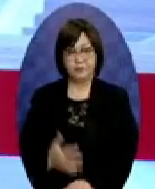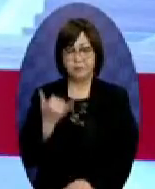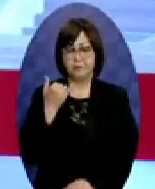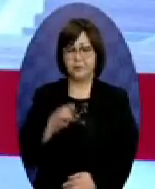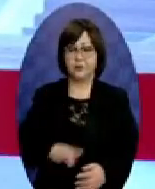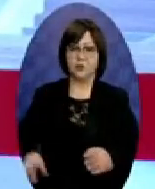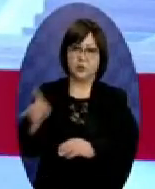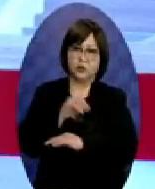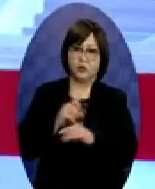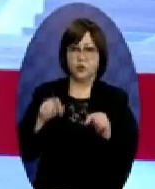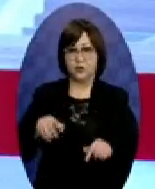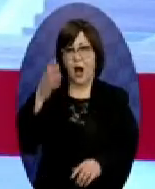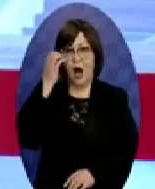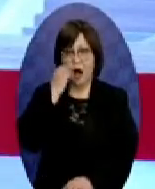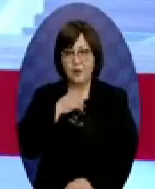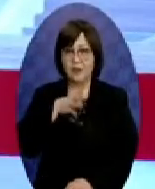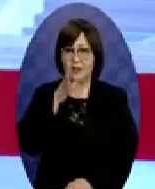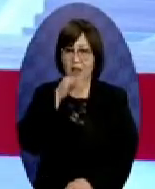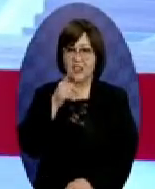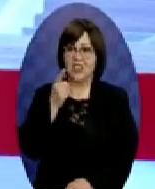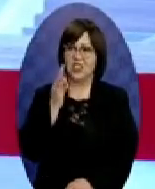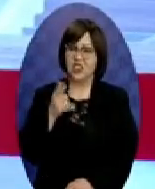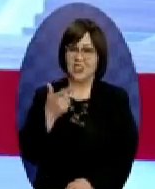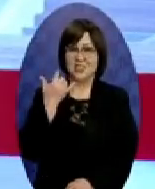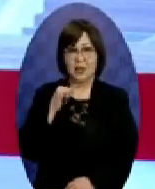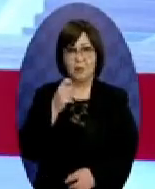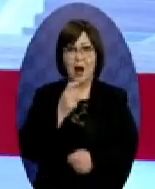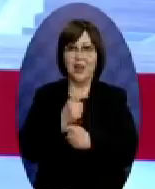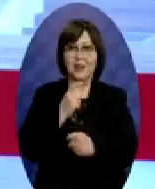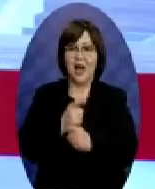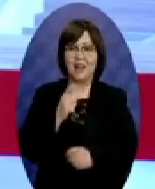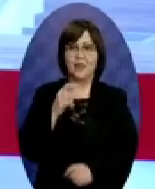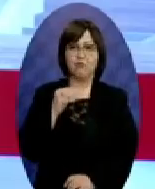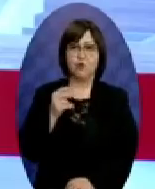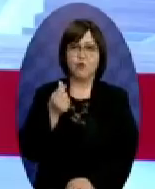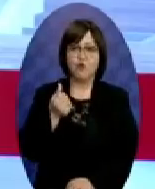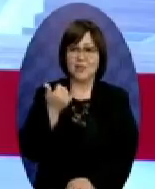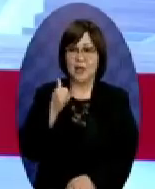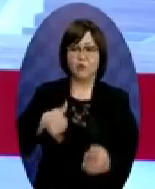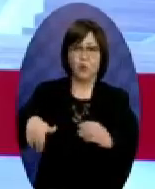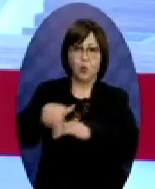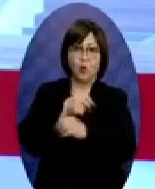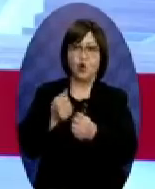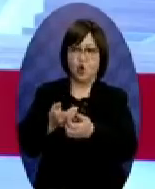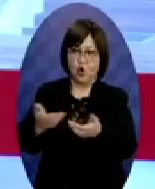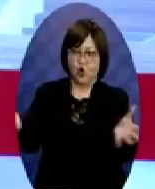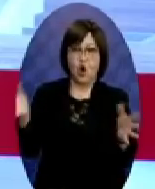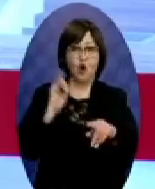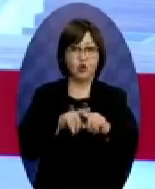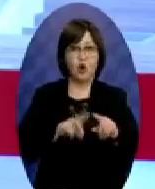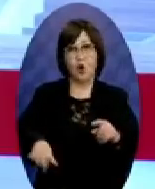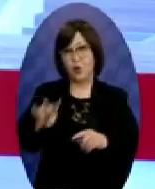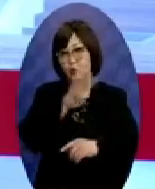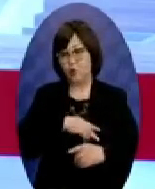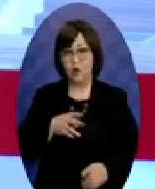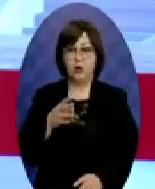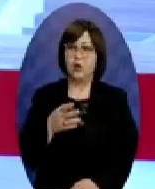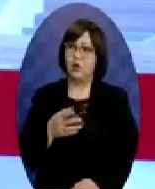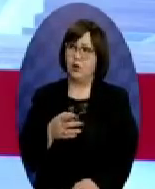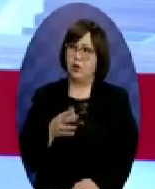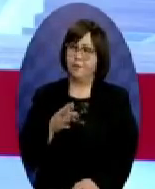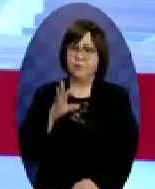Нийслэл өнөөдрөөс ахмадын насны хишиг халамжийн мөнгөийг зарим дүүргүүдэд олгож эхэлсэн бол орон нутгад ямар байгааг орхон Дорнод аймгийн зурвуулагч нартай